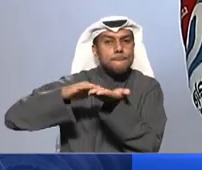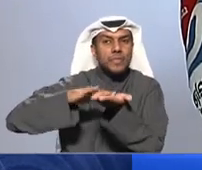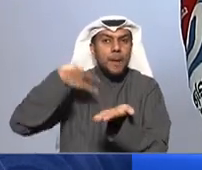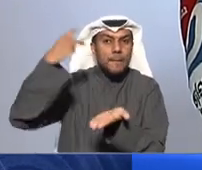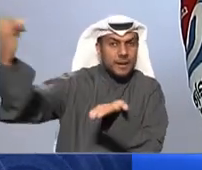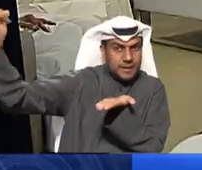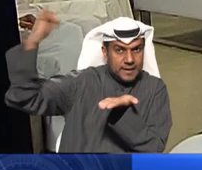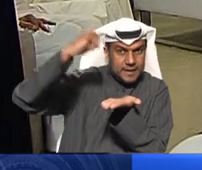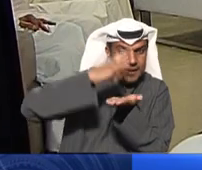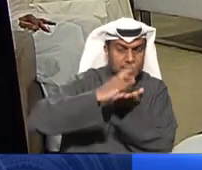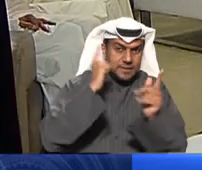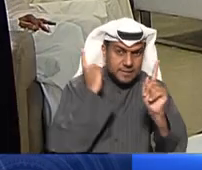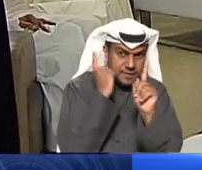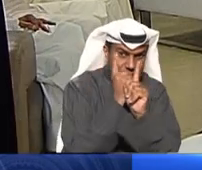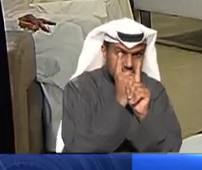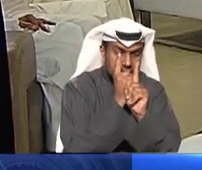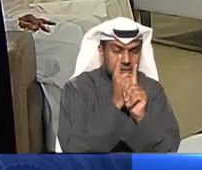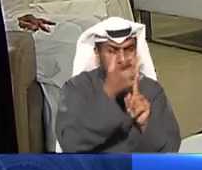كورونا.